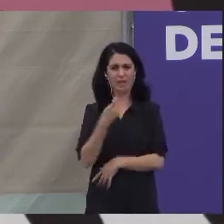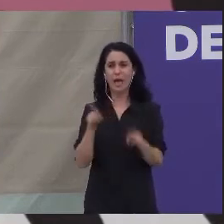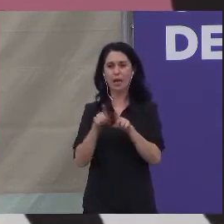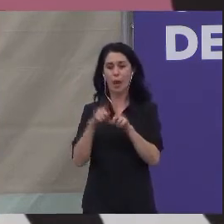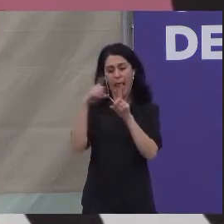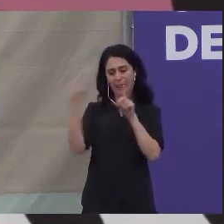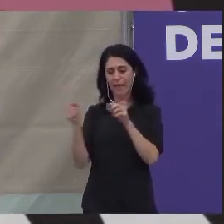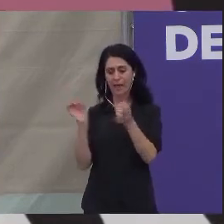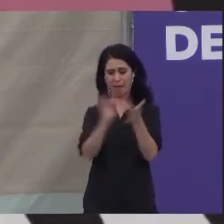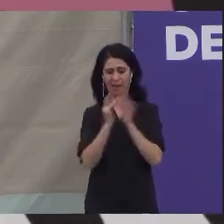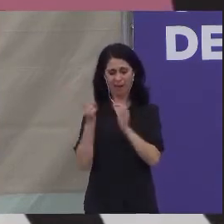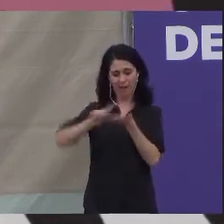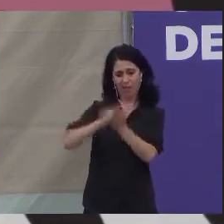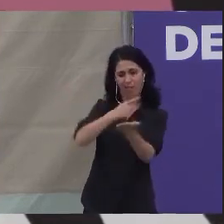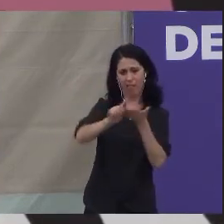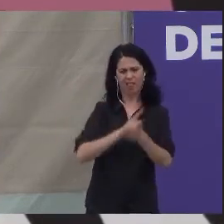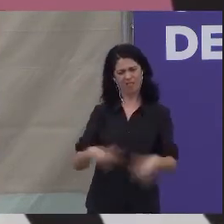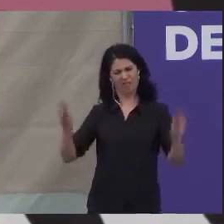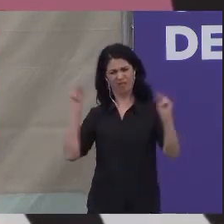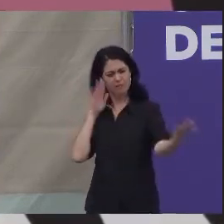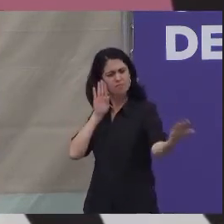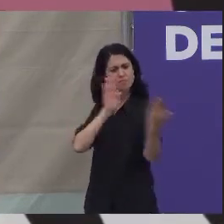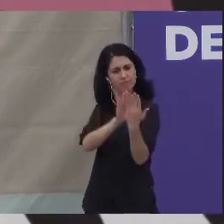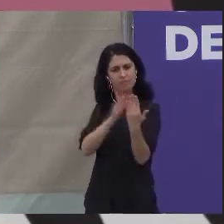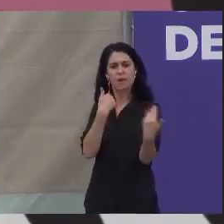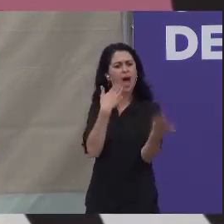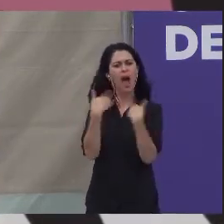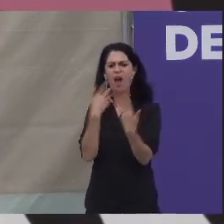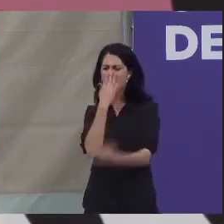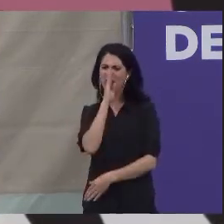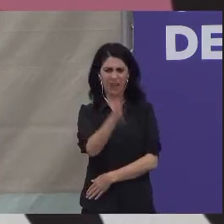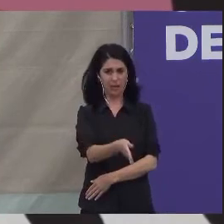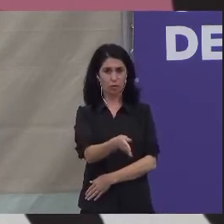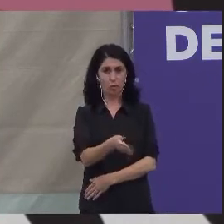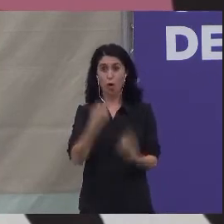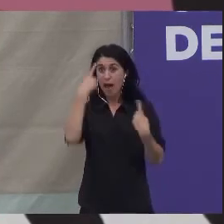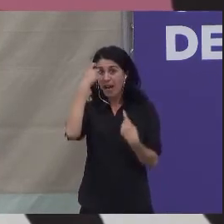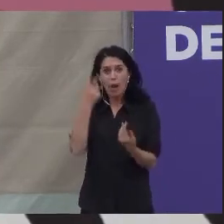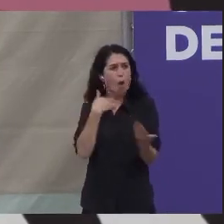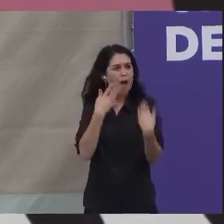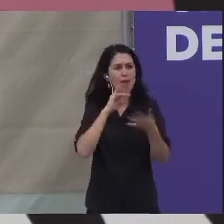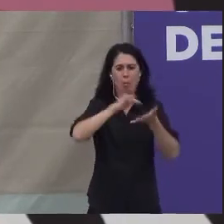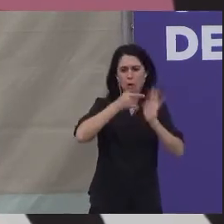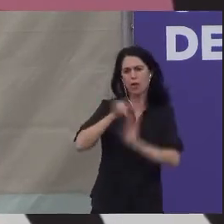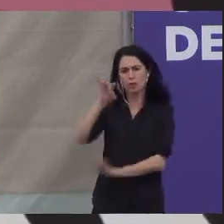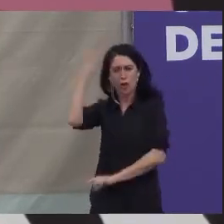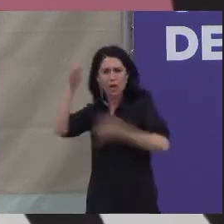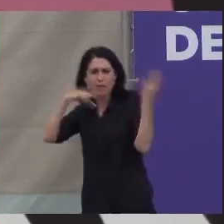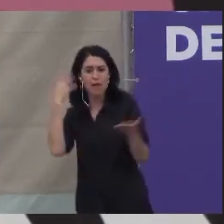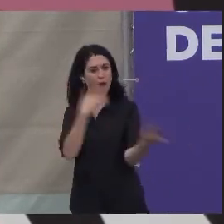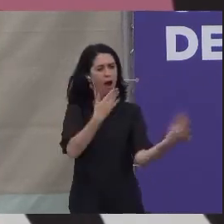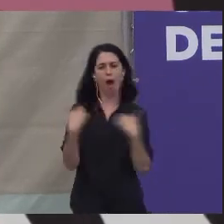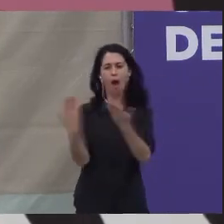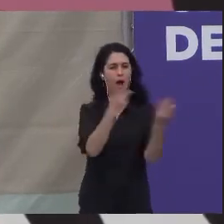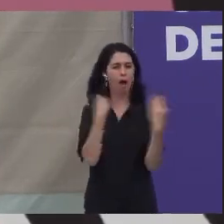Telegram, trobar-nos cara a cara, dir-nos les coses. Crec que hem parlat de projectes i d'idees. Crec que hem parlat